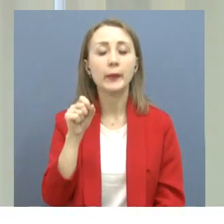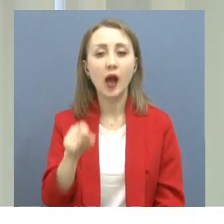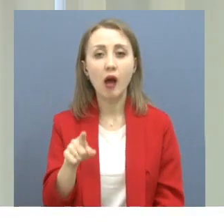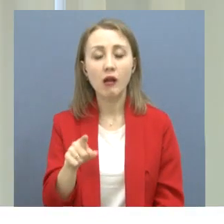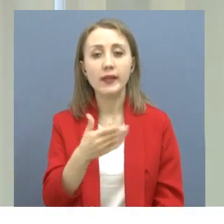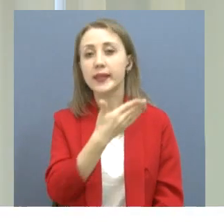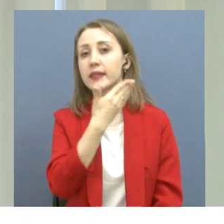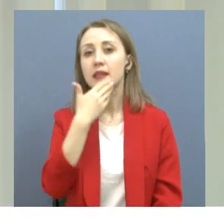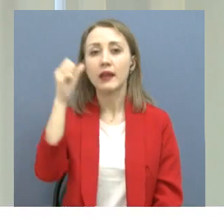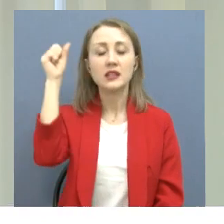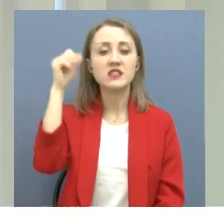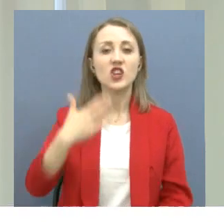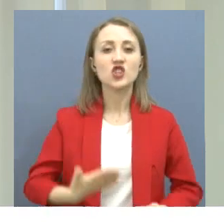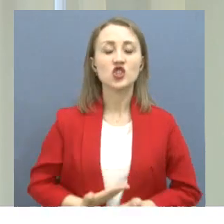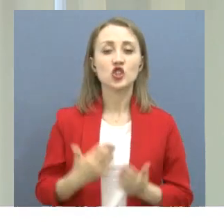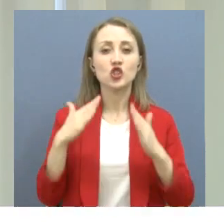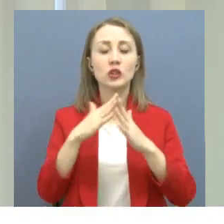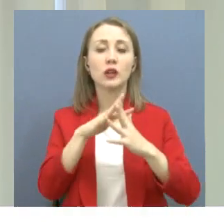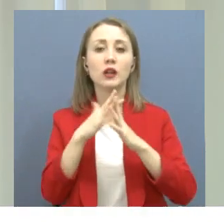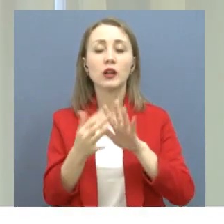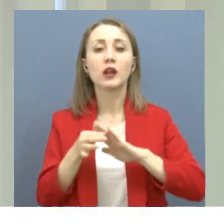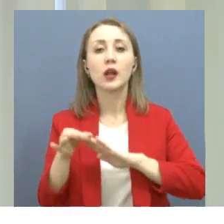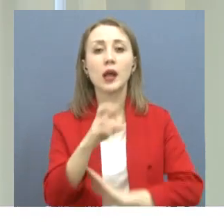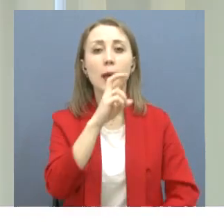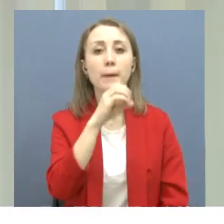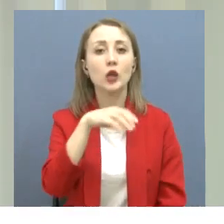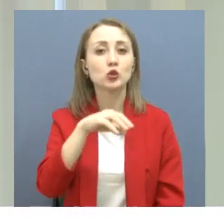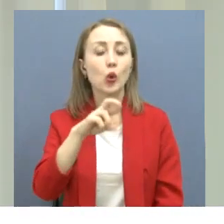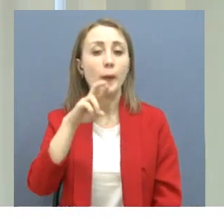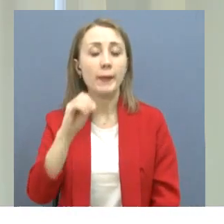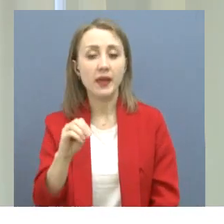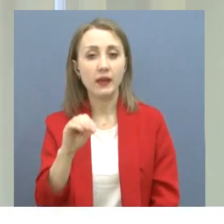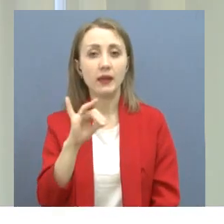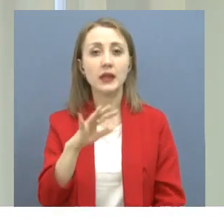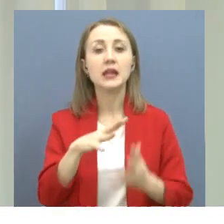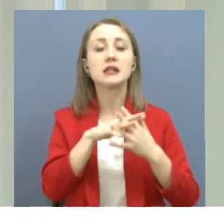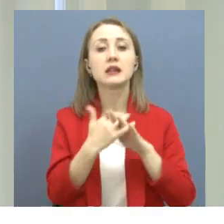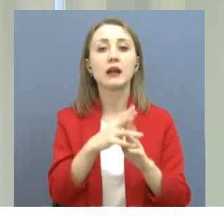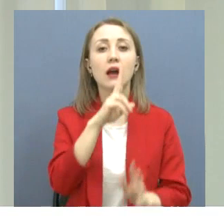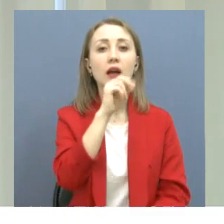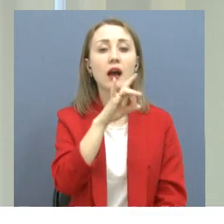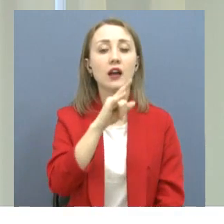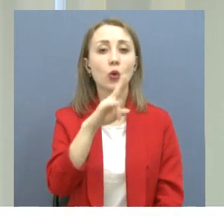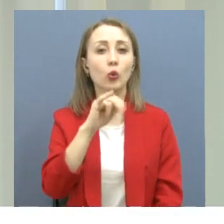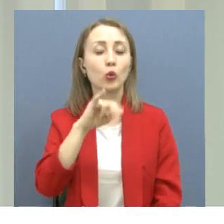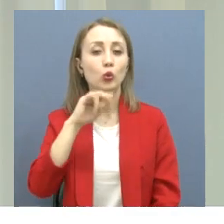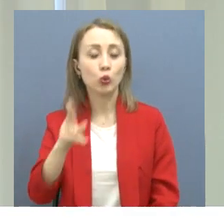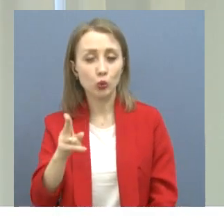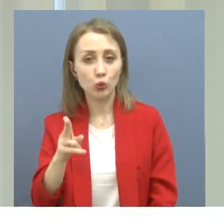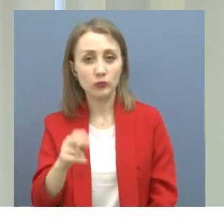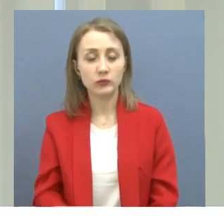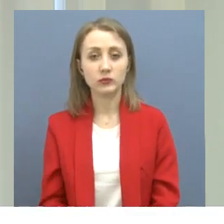Отсутствует электроэнергия в жилых домах поселка Бестубе и частично в селе Карык-Кудук, в Астраханском